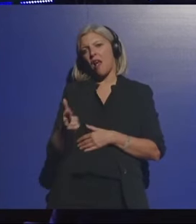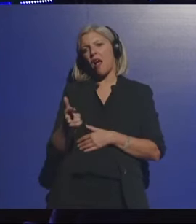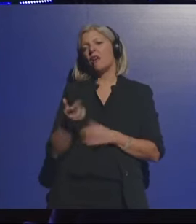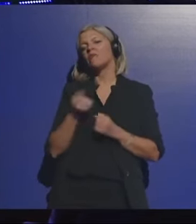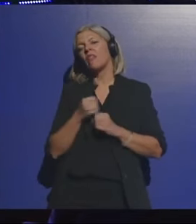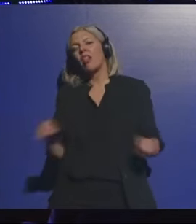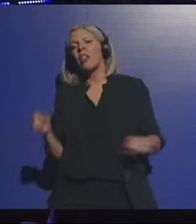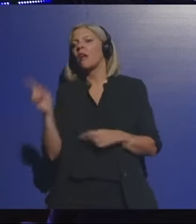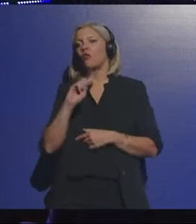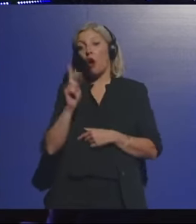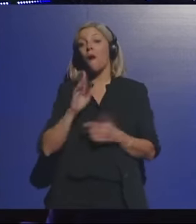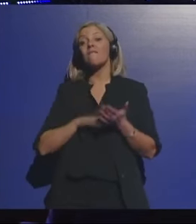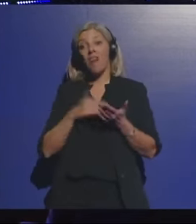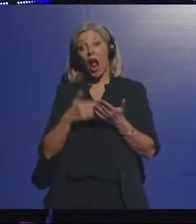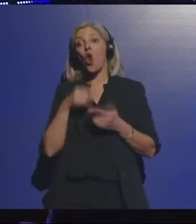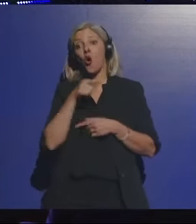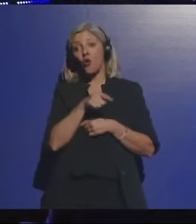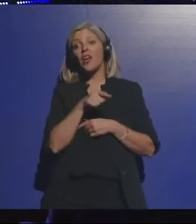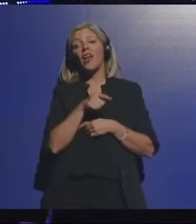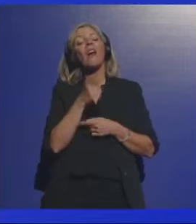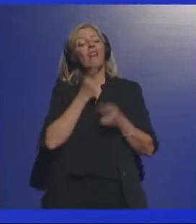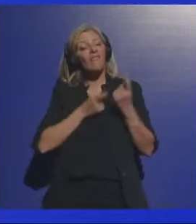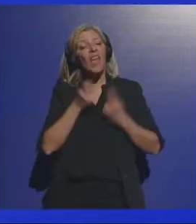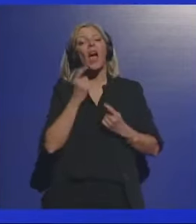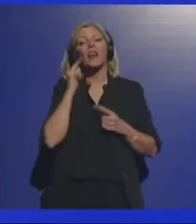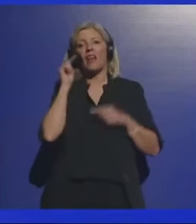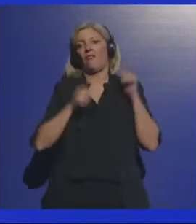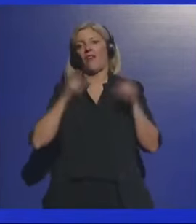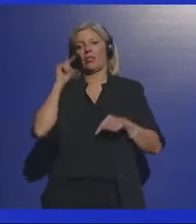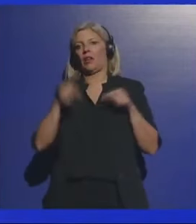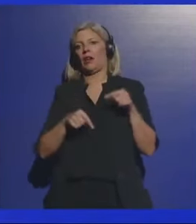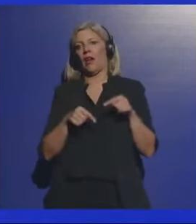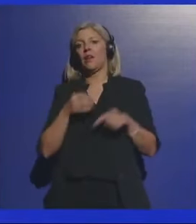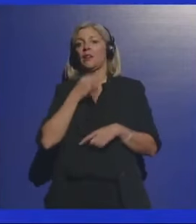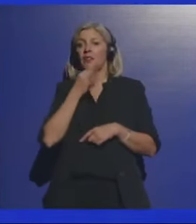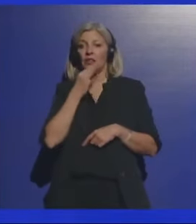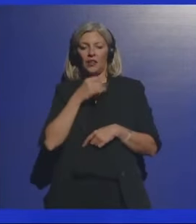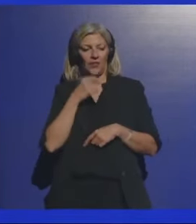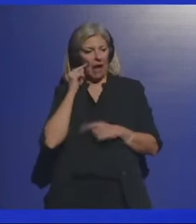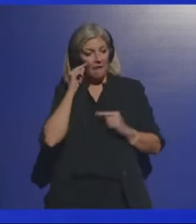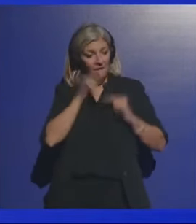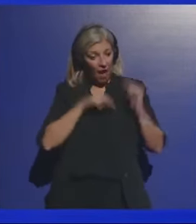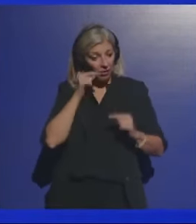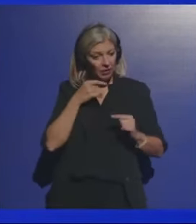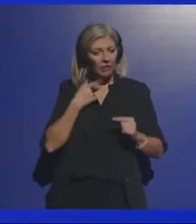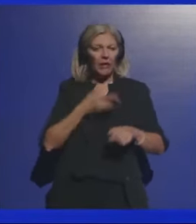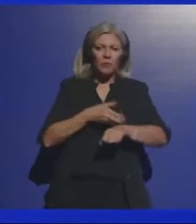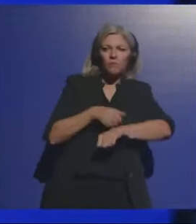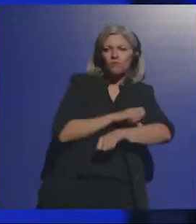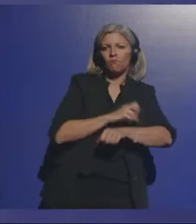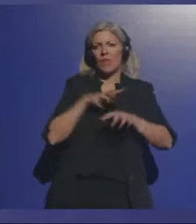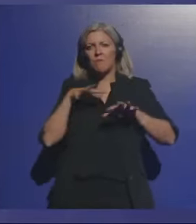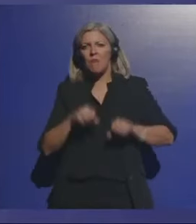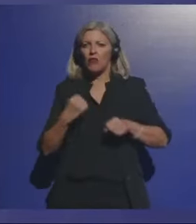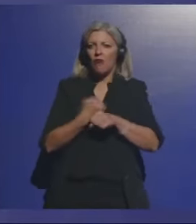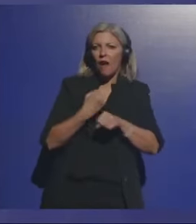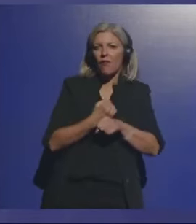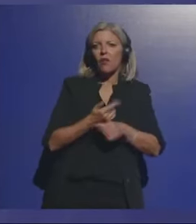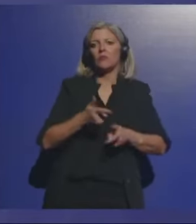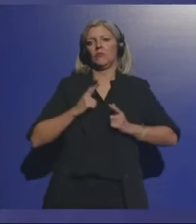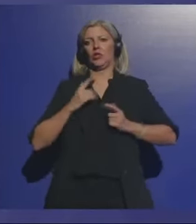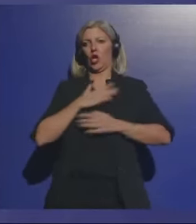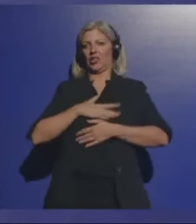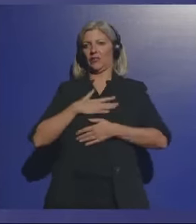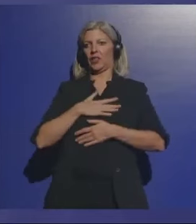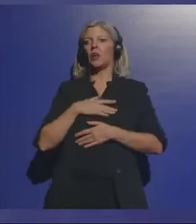cose è determinato dalla fatica che si impiega nel poterle ottenere o nel poterle realizzare se otteniamo delle cose